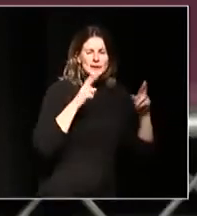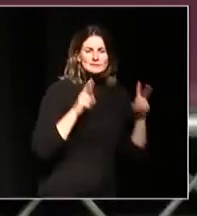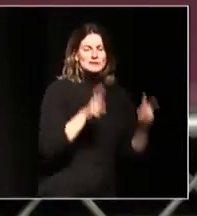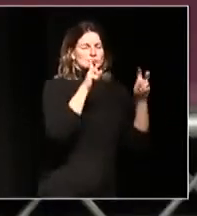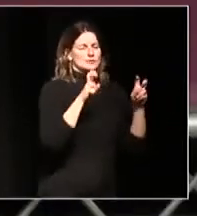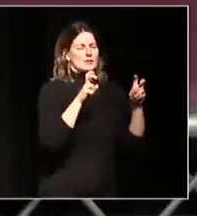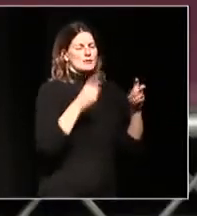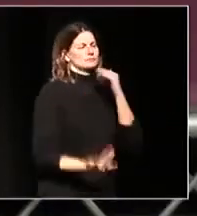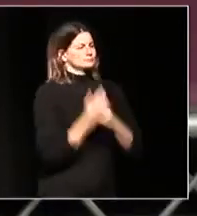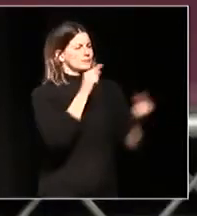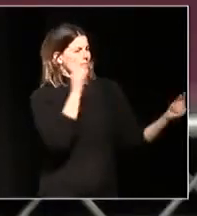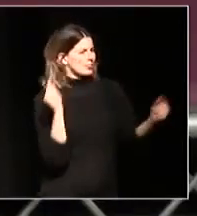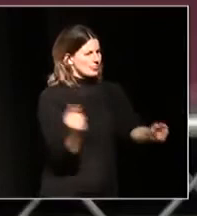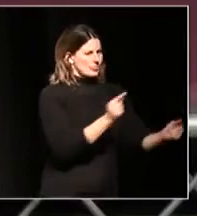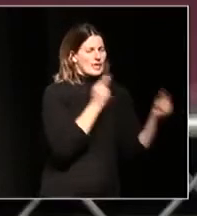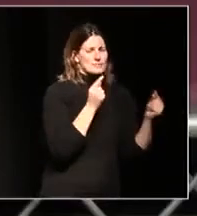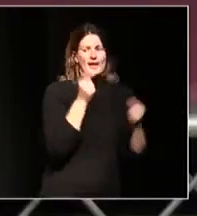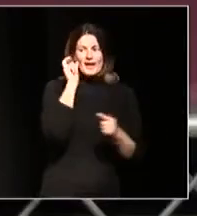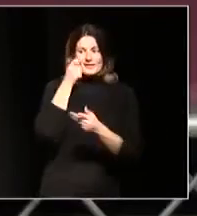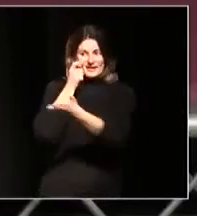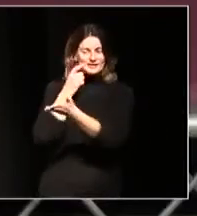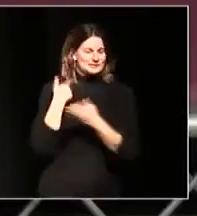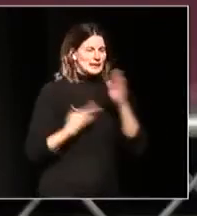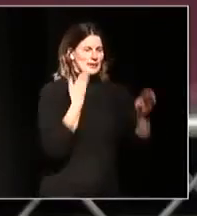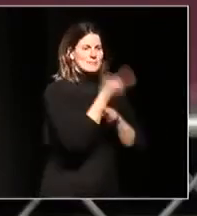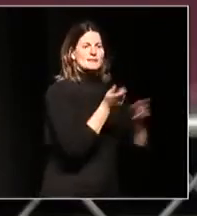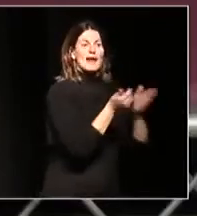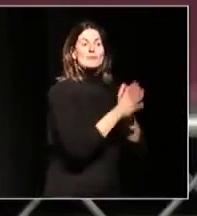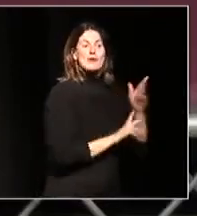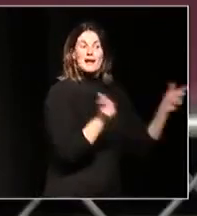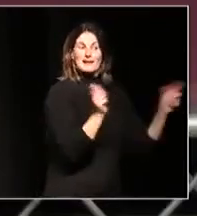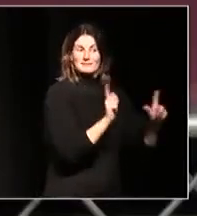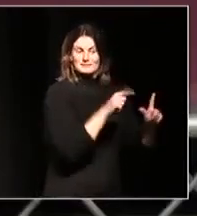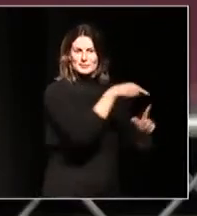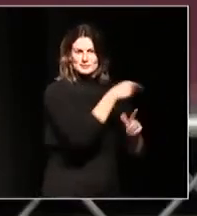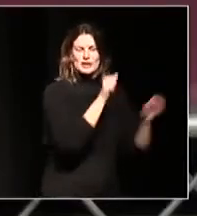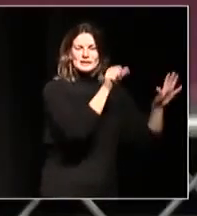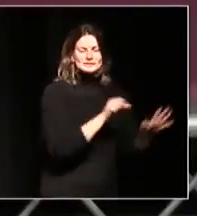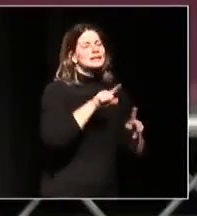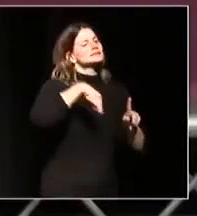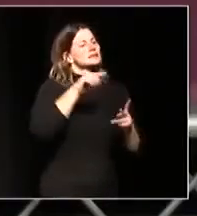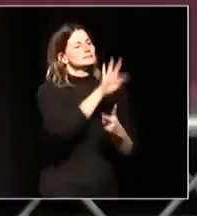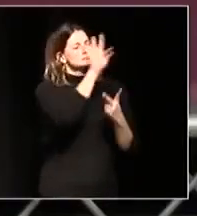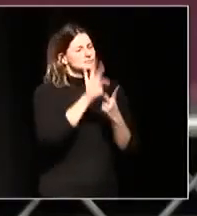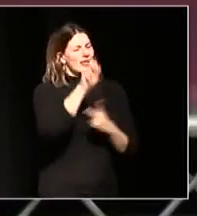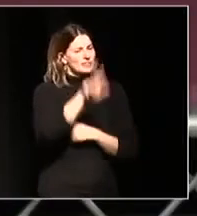arribat els debats i el Xavi va anar al debat de la Sexta, i després el de TV3.